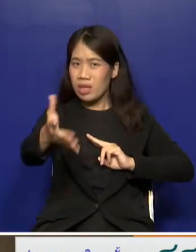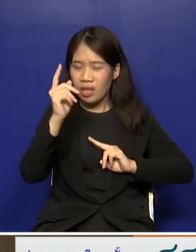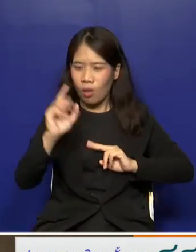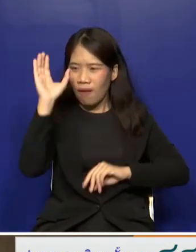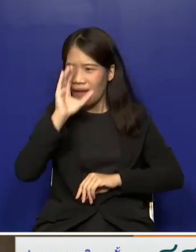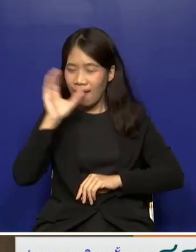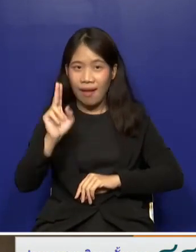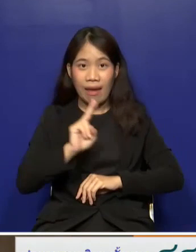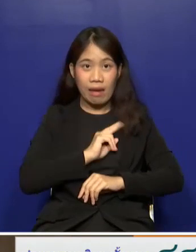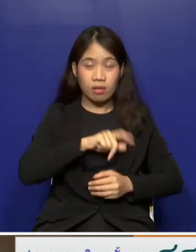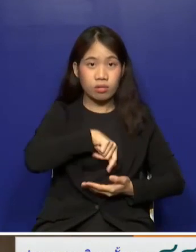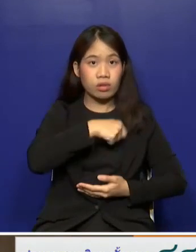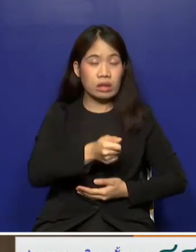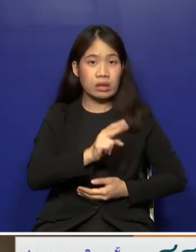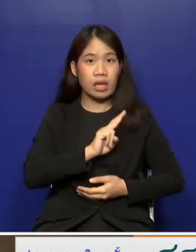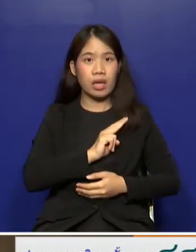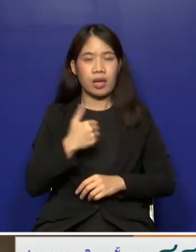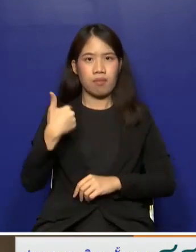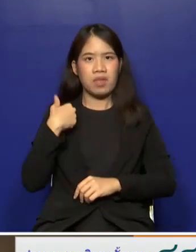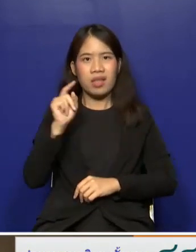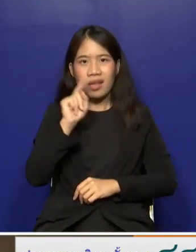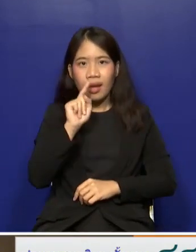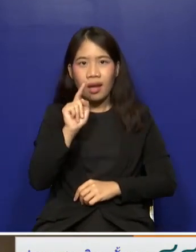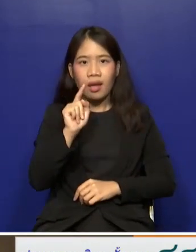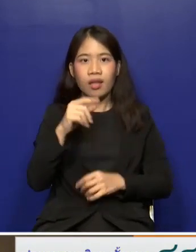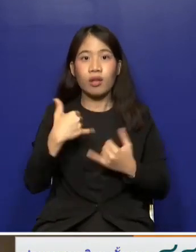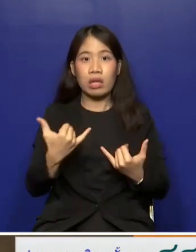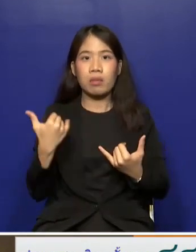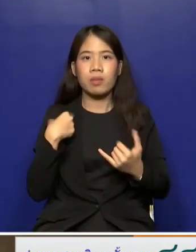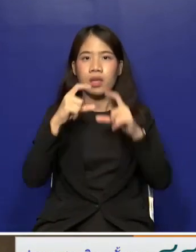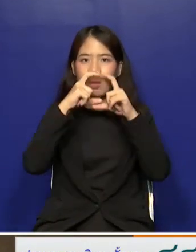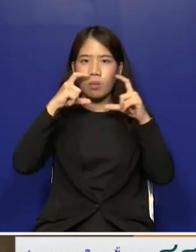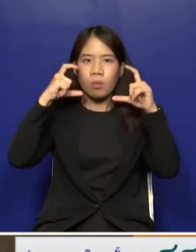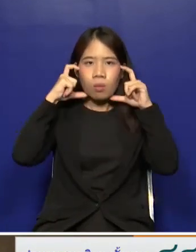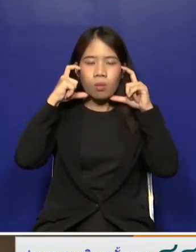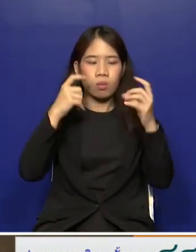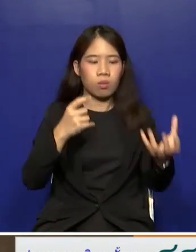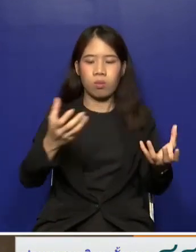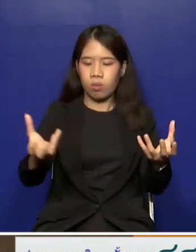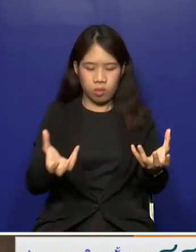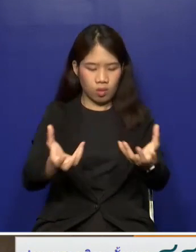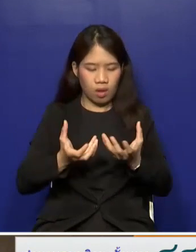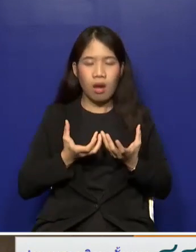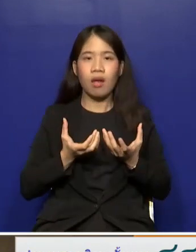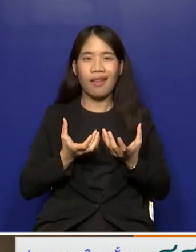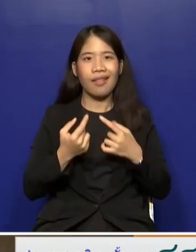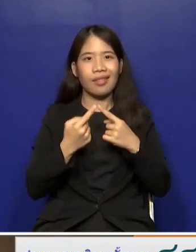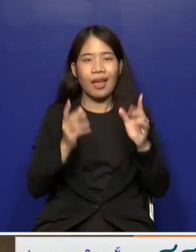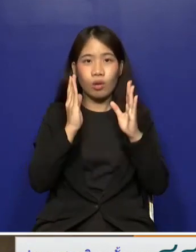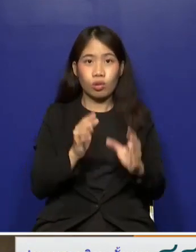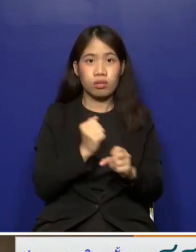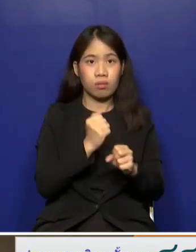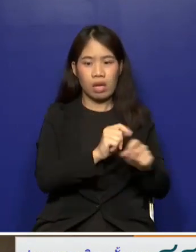ดซื้อเองล่าสุดพอมีกะแสแงขึ้นพ่ยได้แ้คนละ 2 กลองแต่พี่น้ประชาชนพนักงานเห่านี้